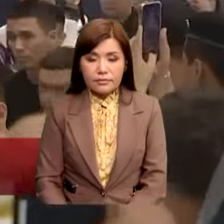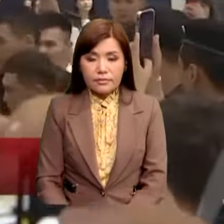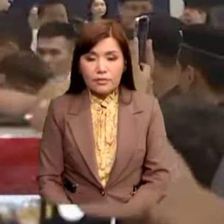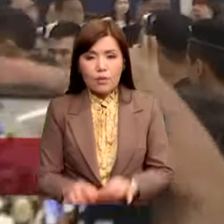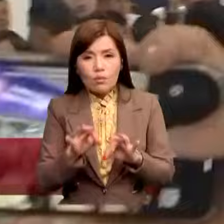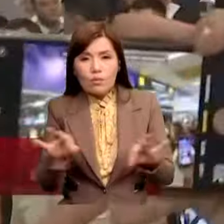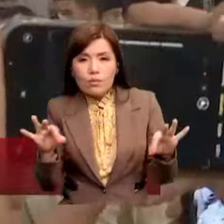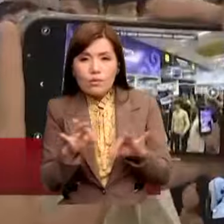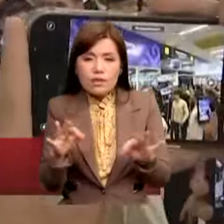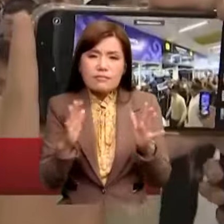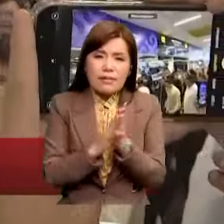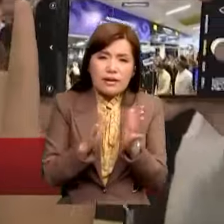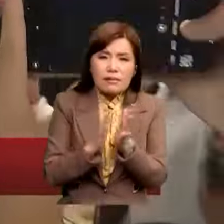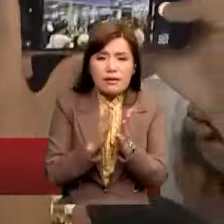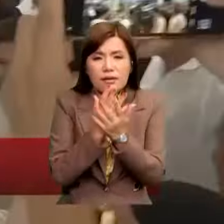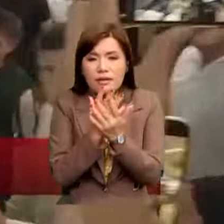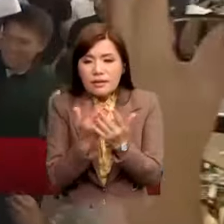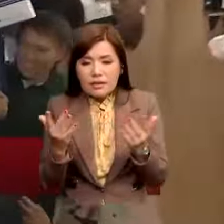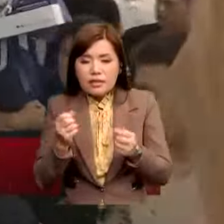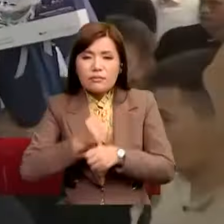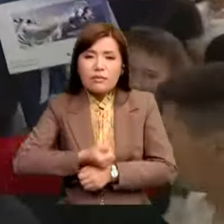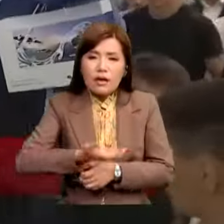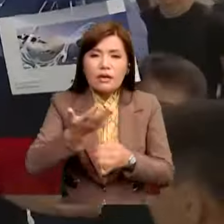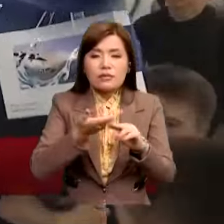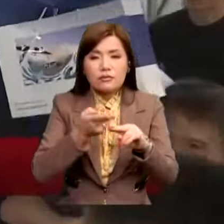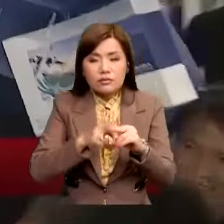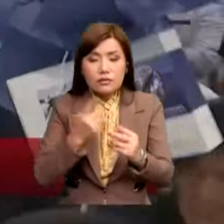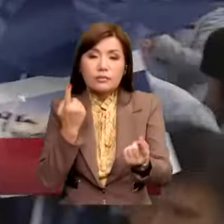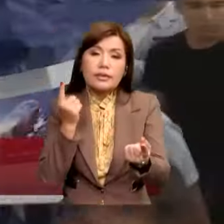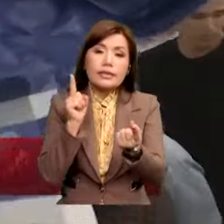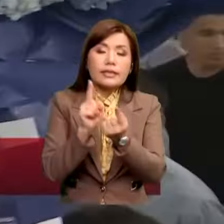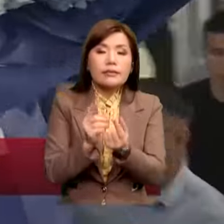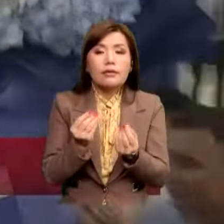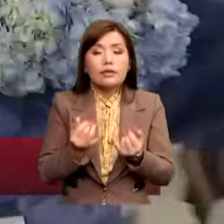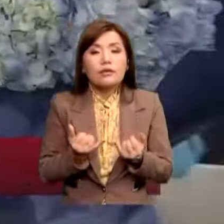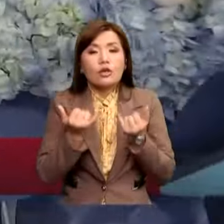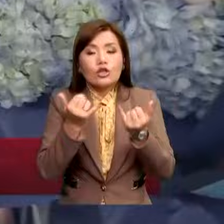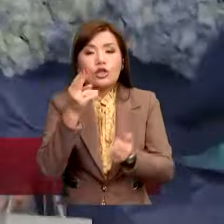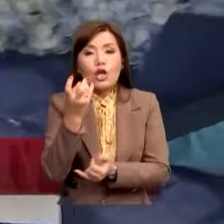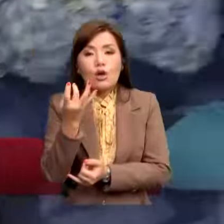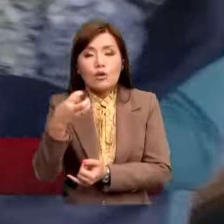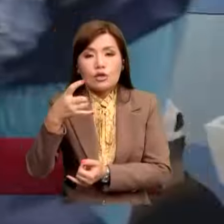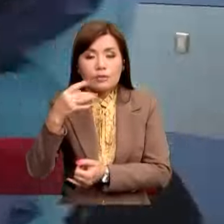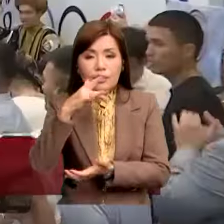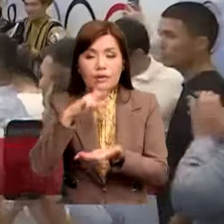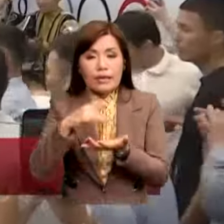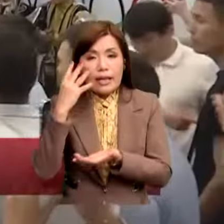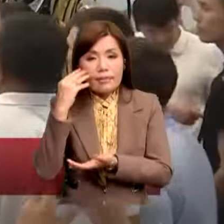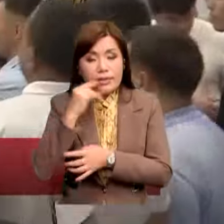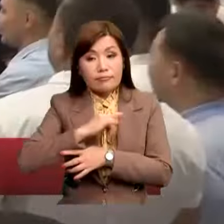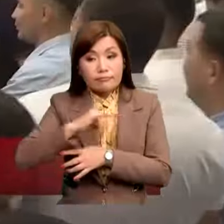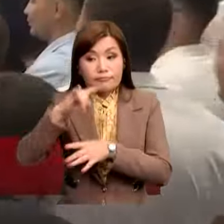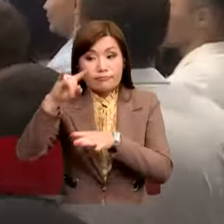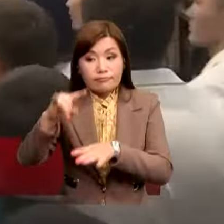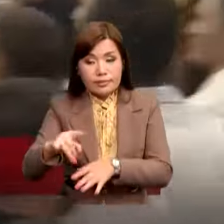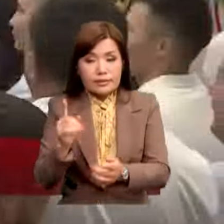Громкая музыка, рукоплескания и, конечно же, шашу. Столь торжественно недавно встретили Демио Жадраева в аэропорту Алматы. Он завоевал